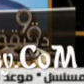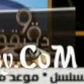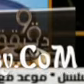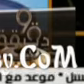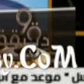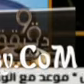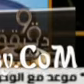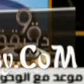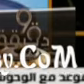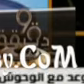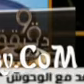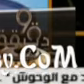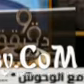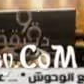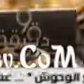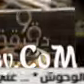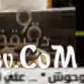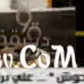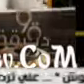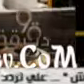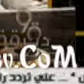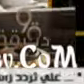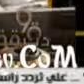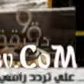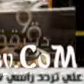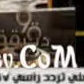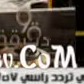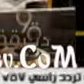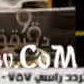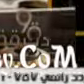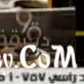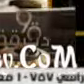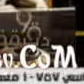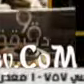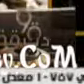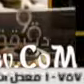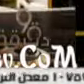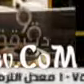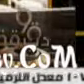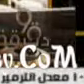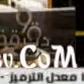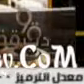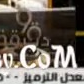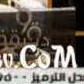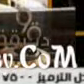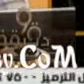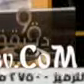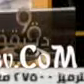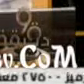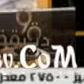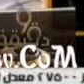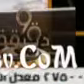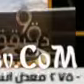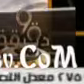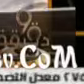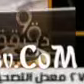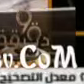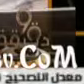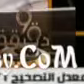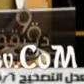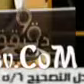متفق عليه لاداره الخلافات الفريق اول عبد الفتاح السيسي القائد العام للقوات المسلحه وزير